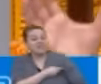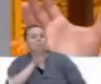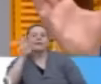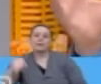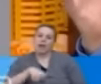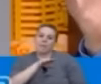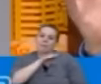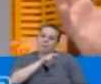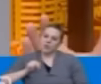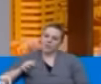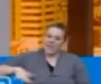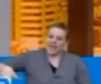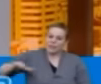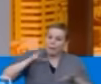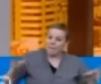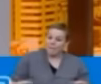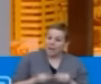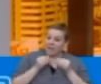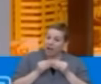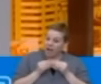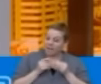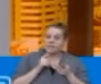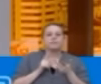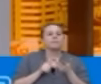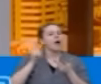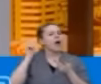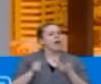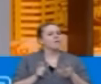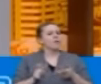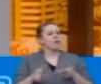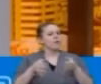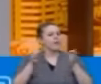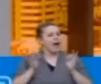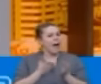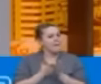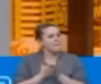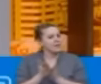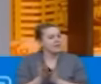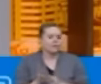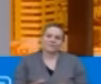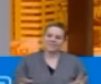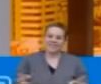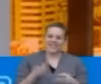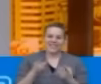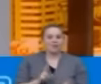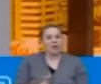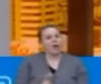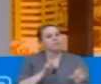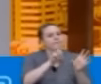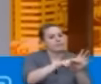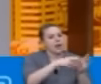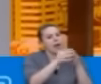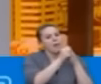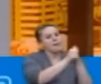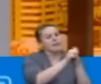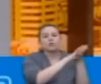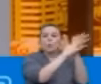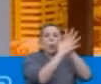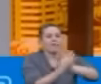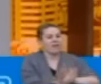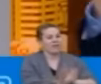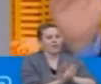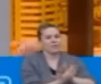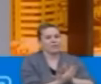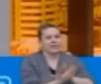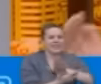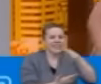את העניין האזורי ביחד, וחייב מחויבות אמיתית. אי אפשר לחבור למנהיג שהולך ונהפך